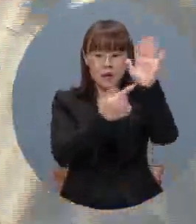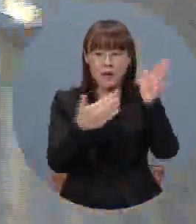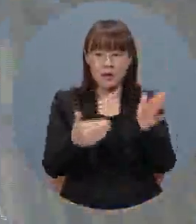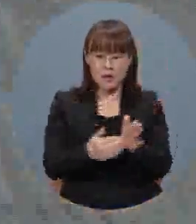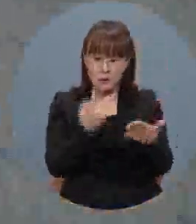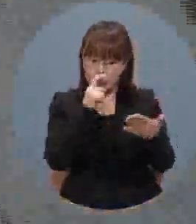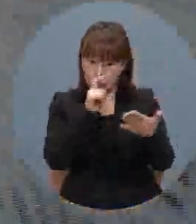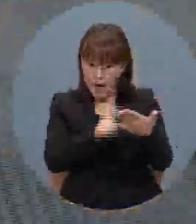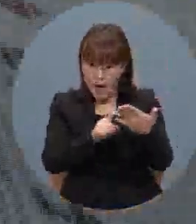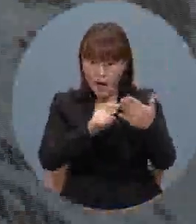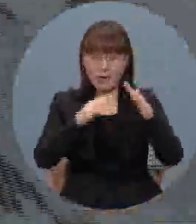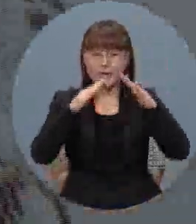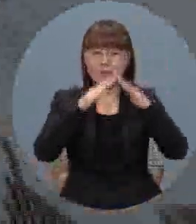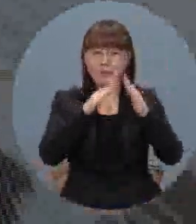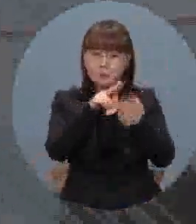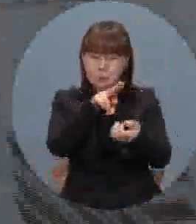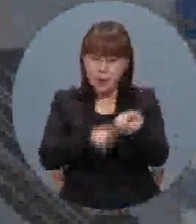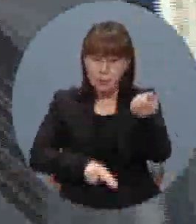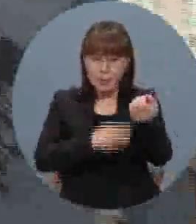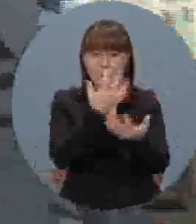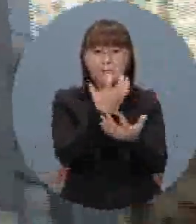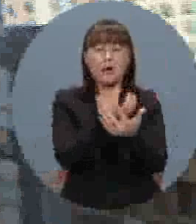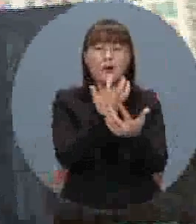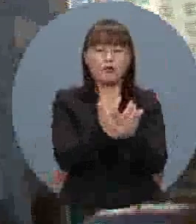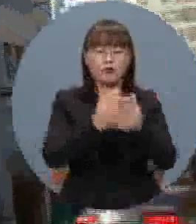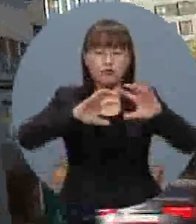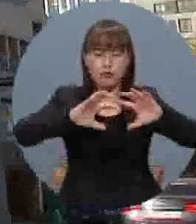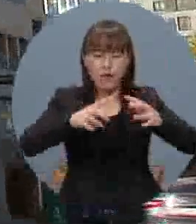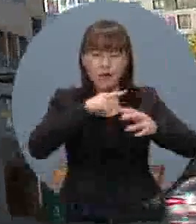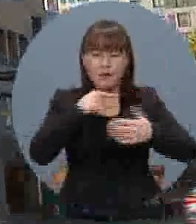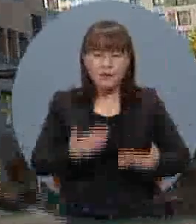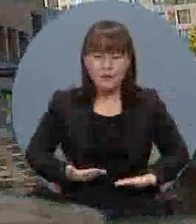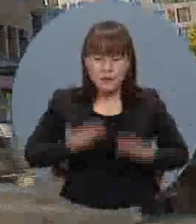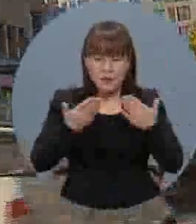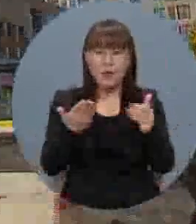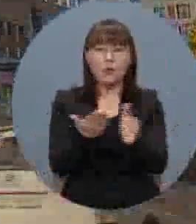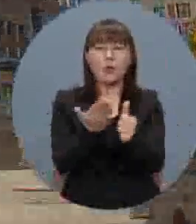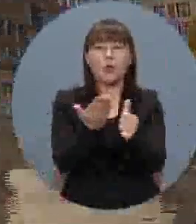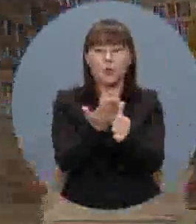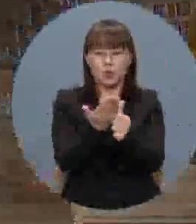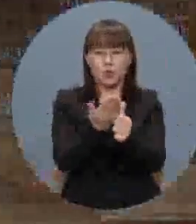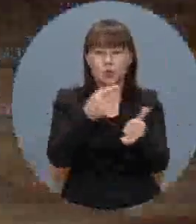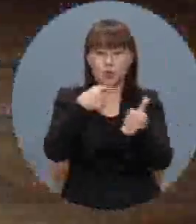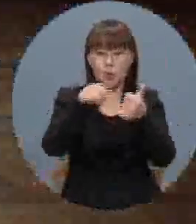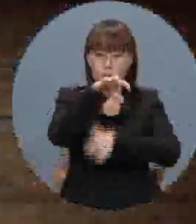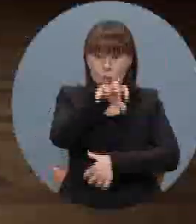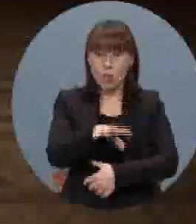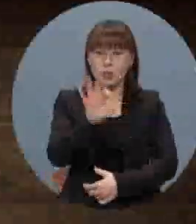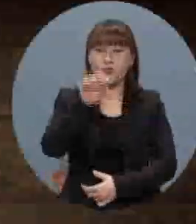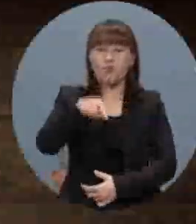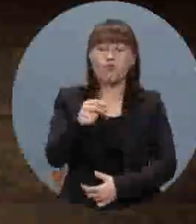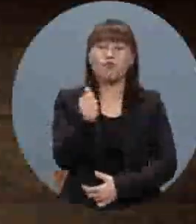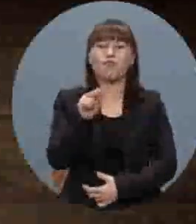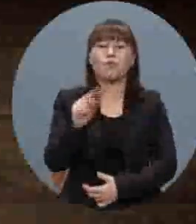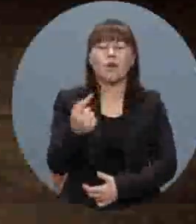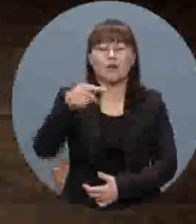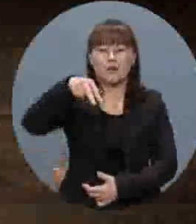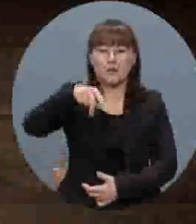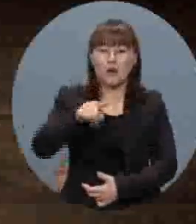발견된 부동산 매각 서류에는 애국지사들을 양성한 민족교육기관인 우현서루가